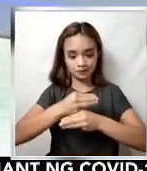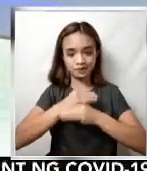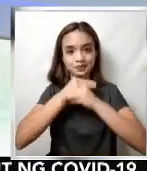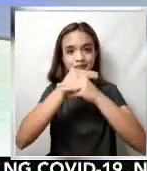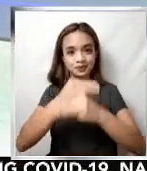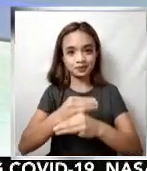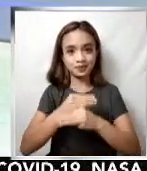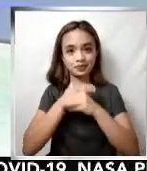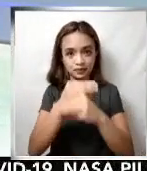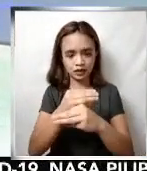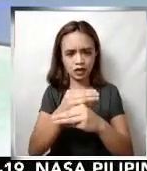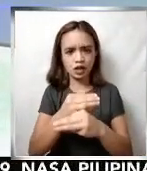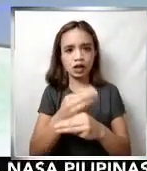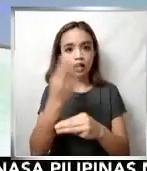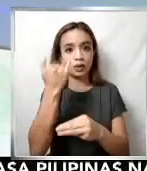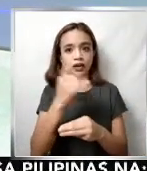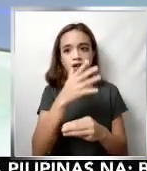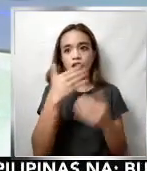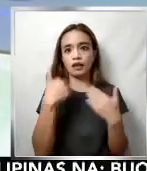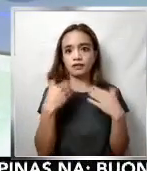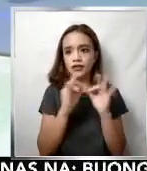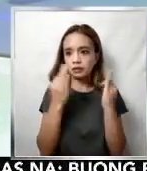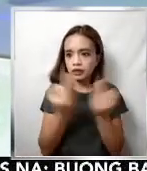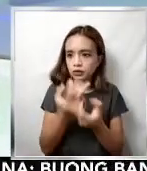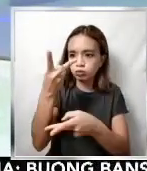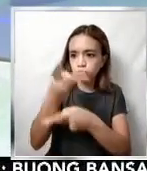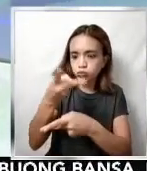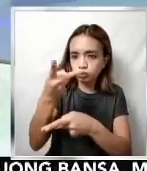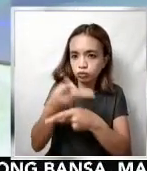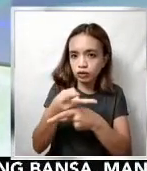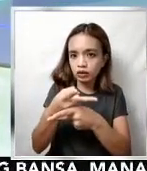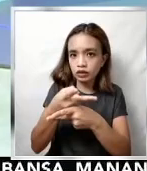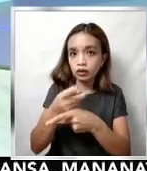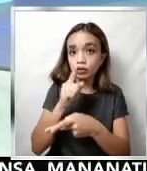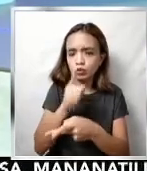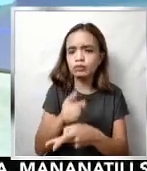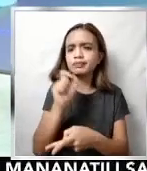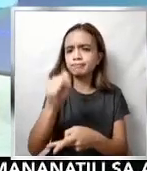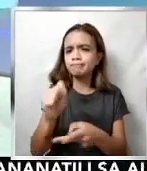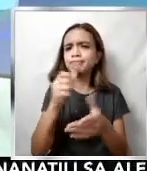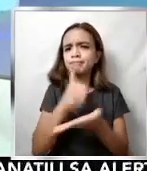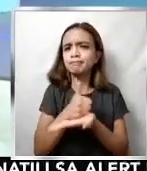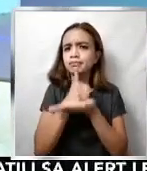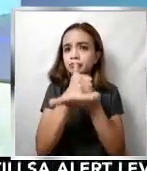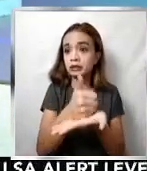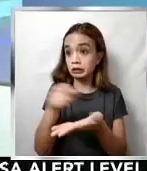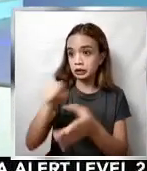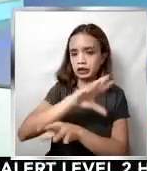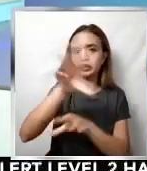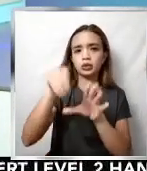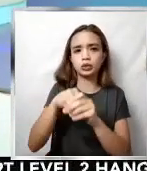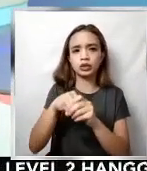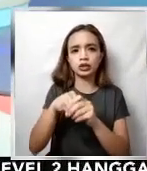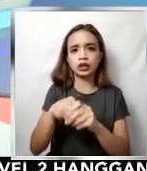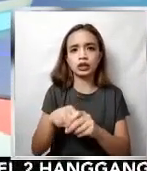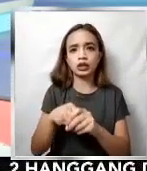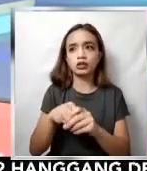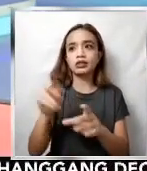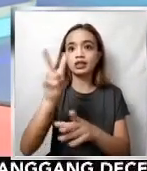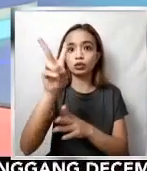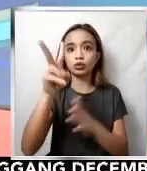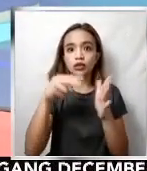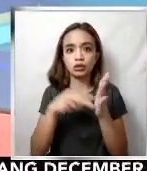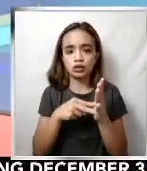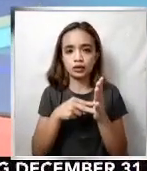nag-aaruga sa kanya. Walang pagod siyang tumutulong sa kanila. Kabilang siya sa mahigit 2,000 kabataang nabigyan ng